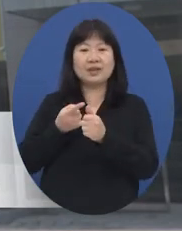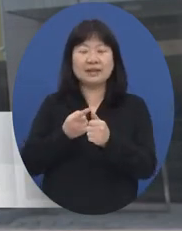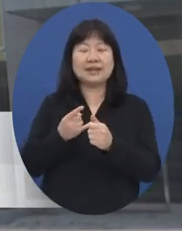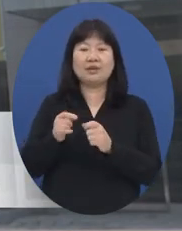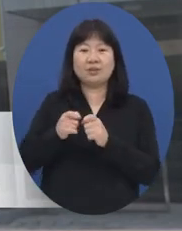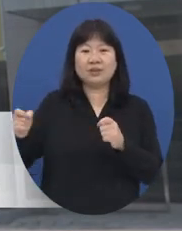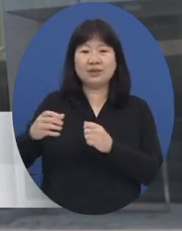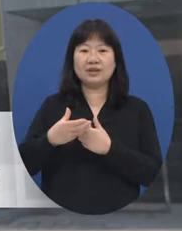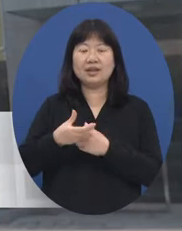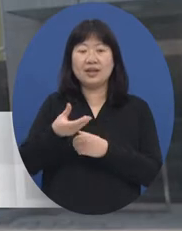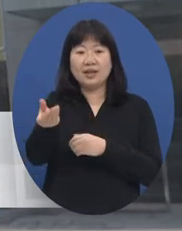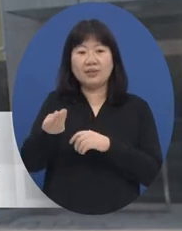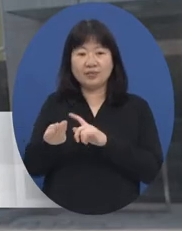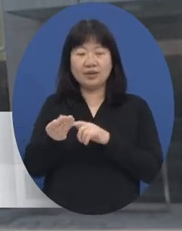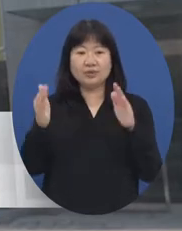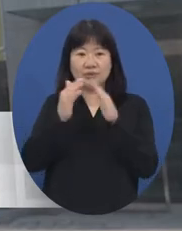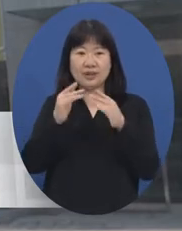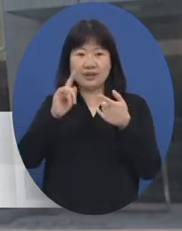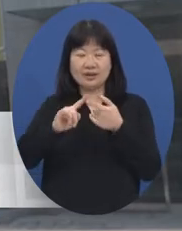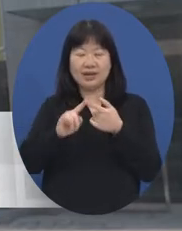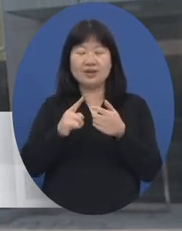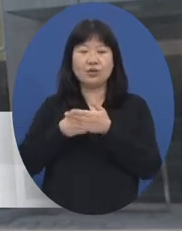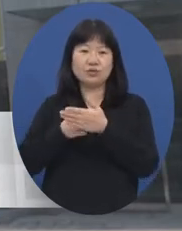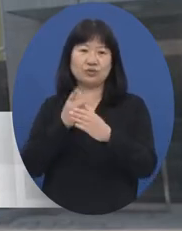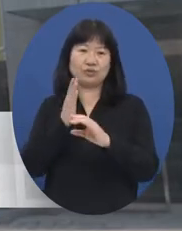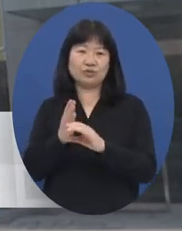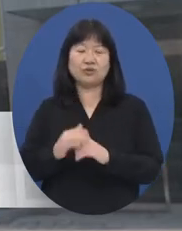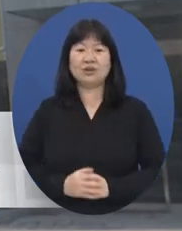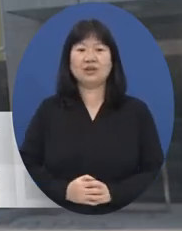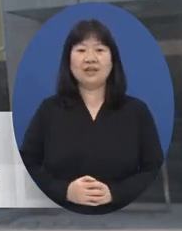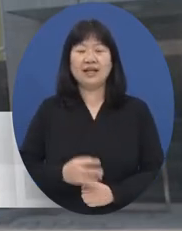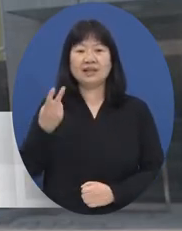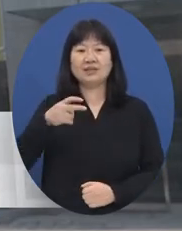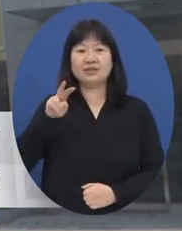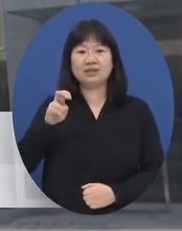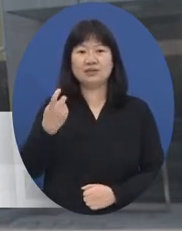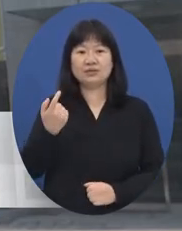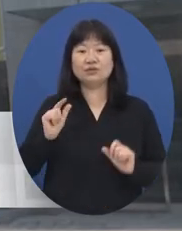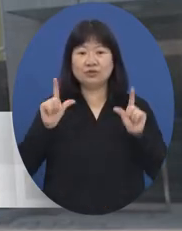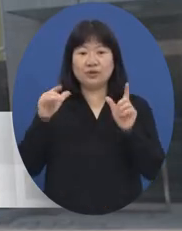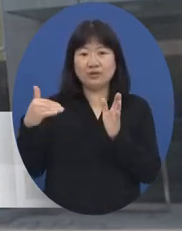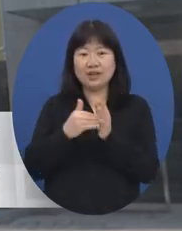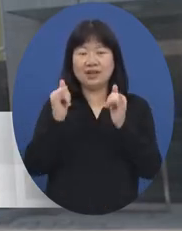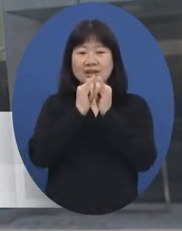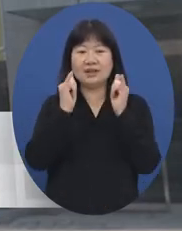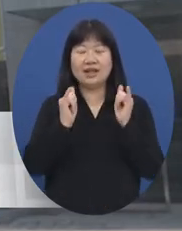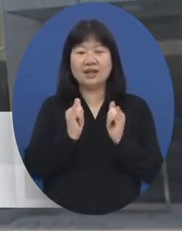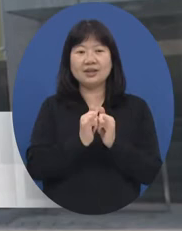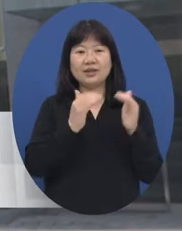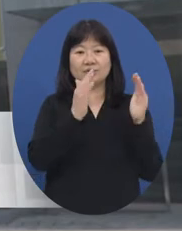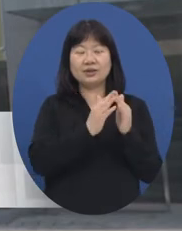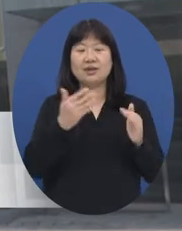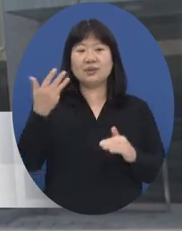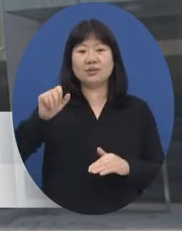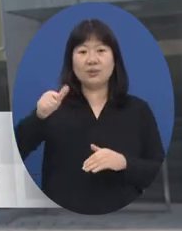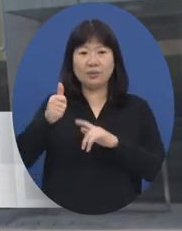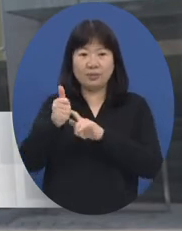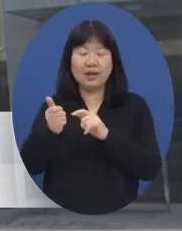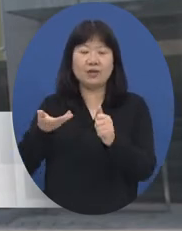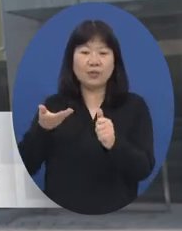장기임대주택인 경기도형 사회 주택을 추진하고 있는데요 경기도가 오는 2016년까지 사회주택